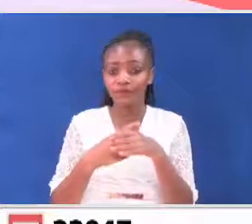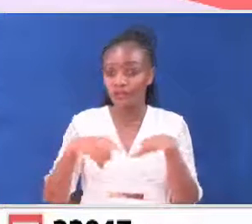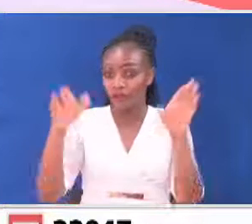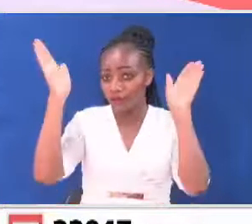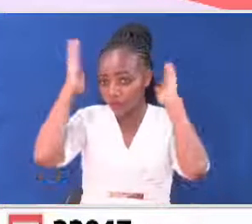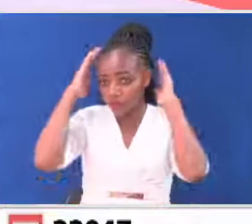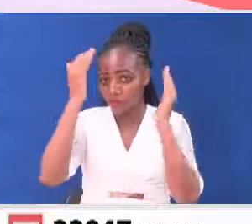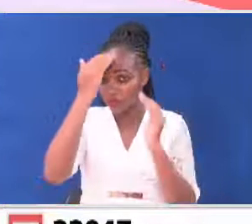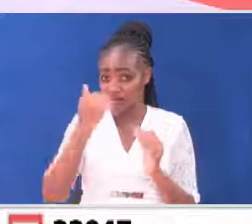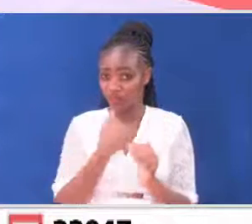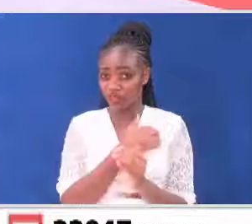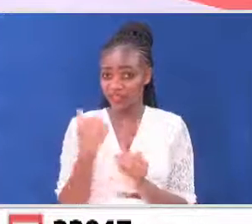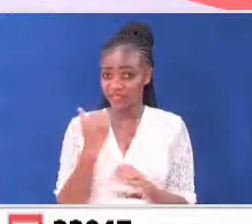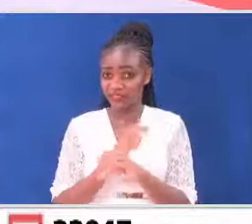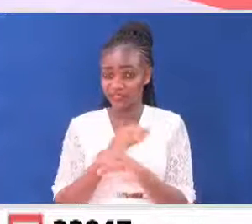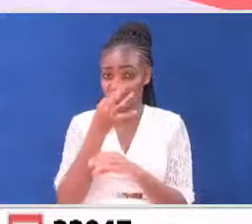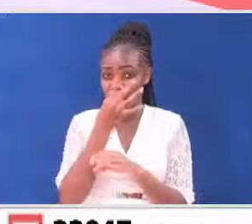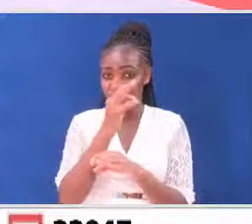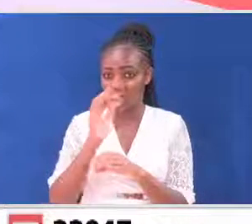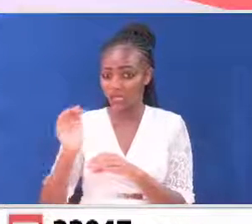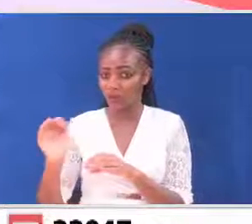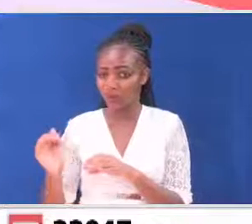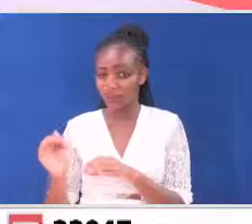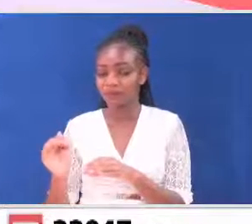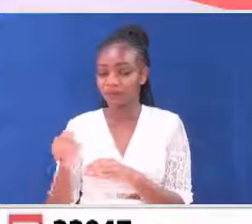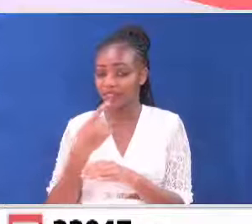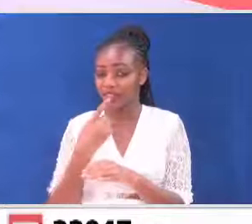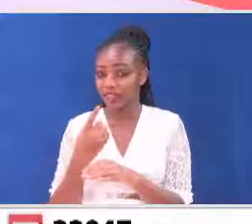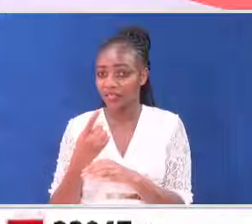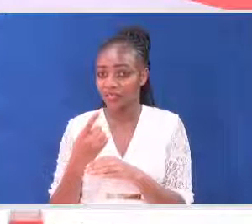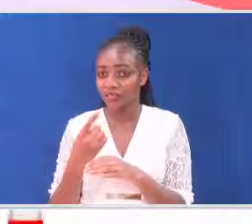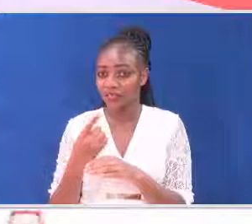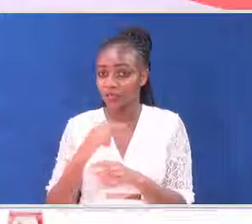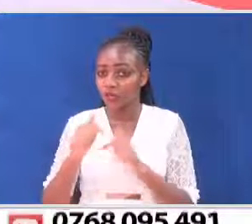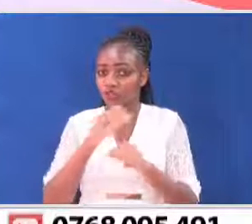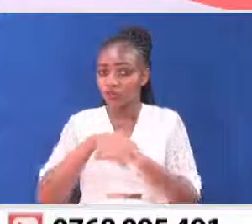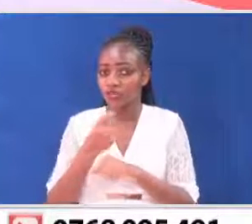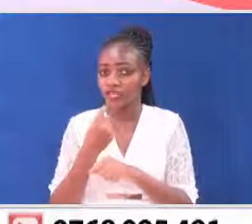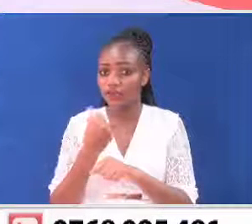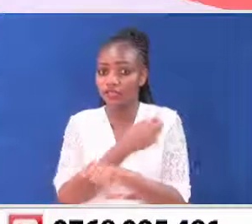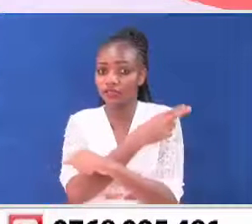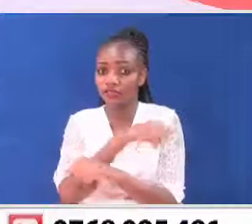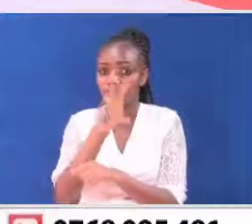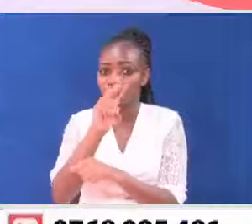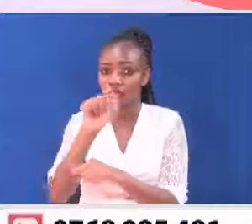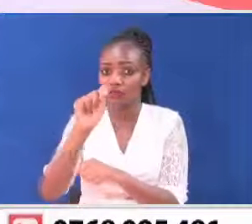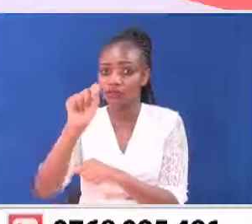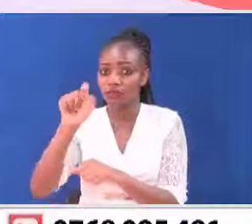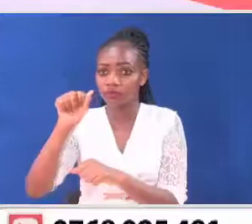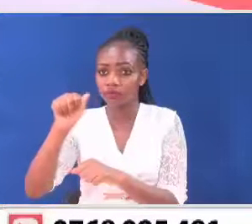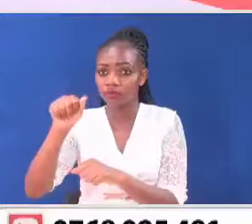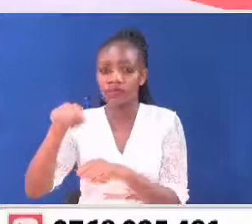la Katoliki eneo hilo la Nyeri, Anton Moheria, anapokea matibabu katika hospitali ya Mata. Benki ya